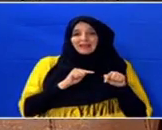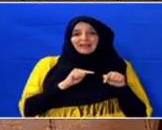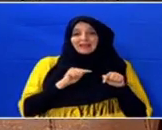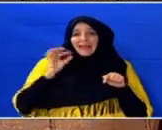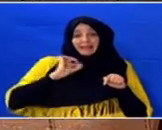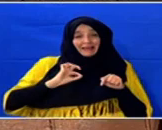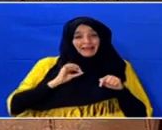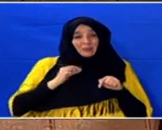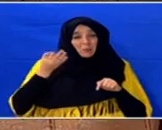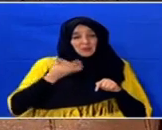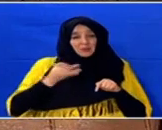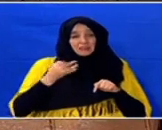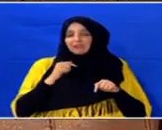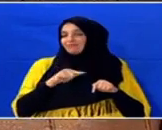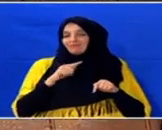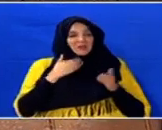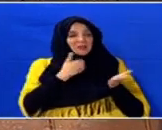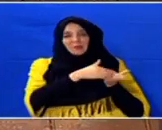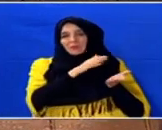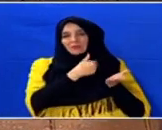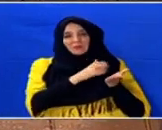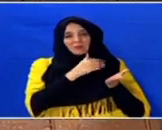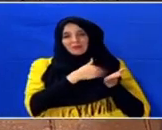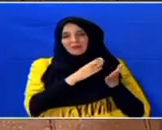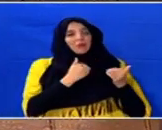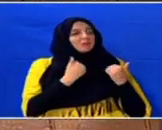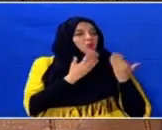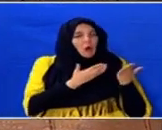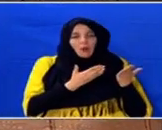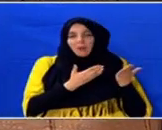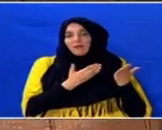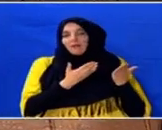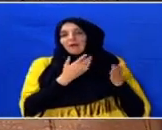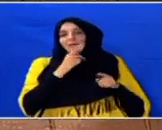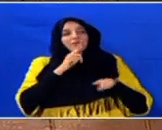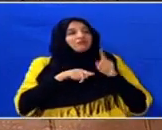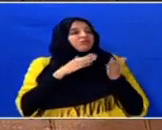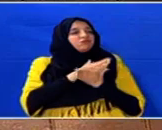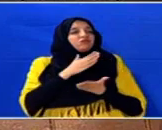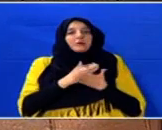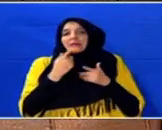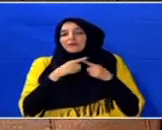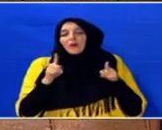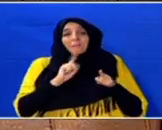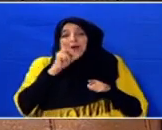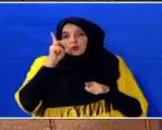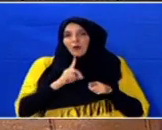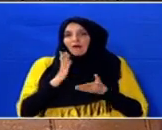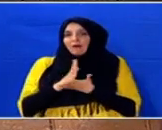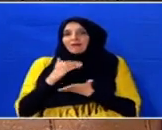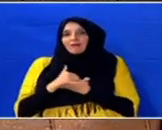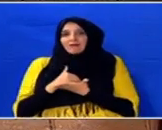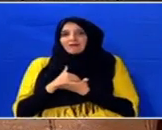الربوية هذه يتخلص منها، أي لا يجوز